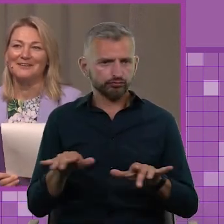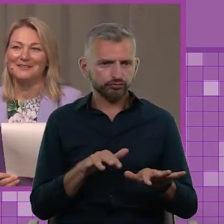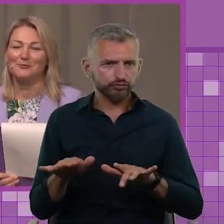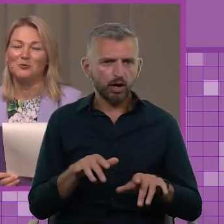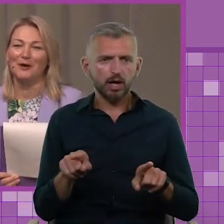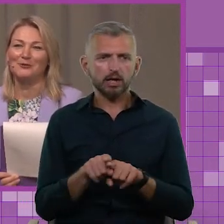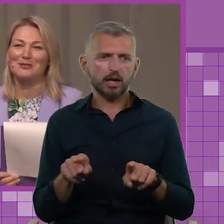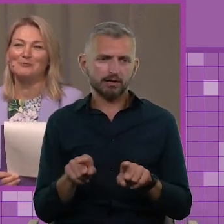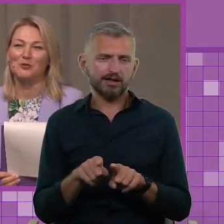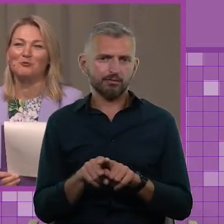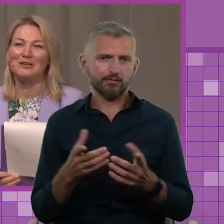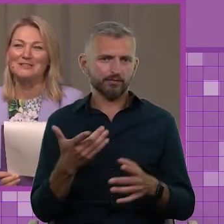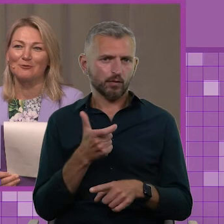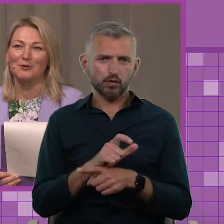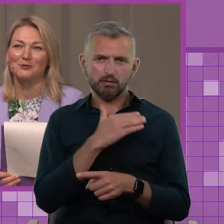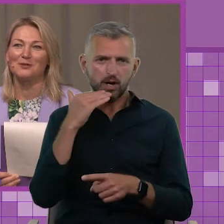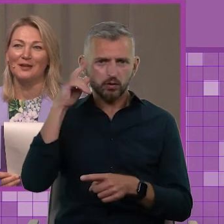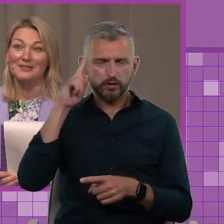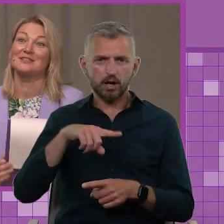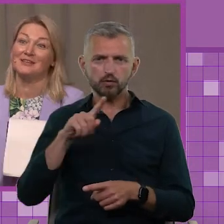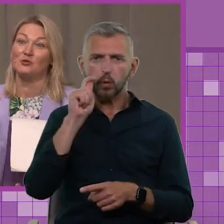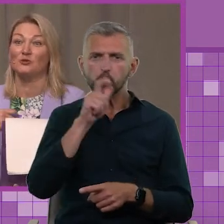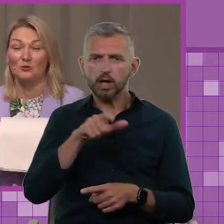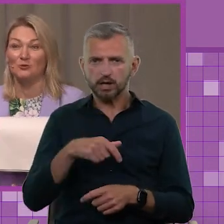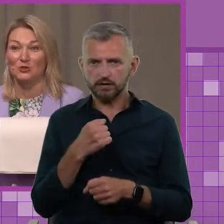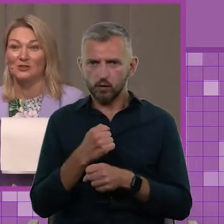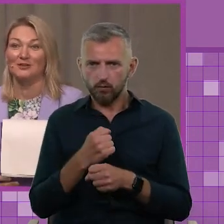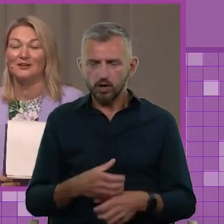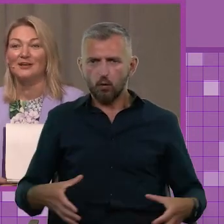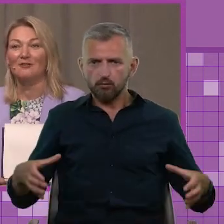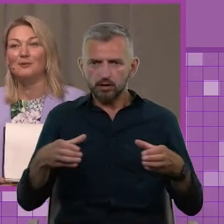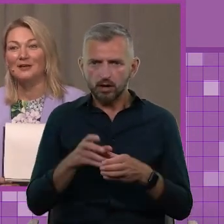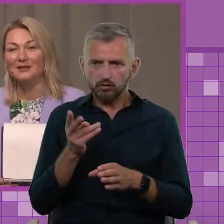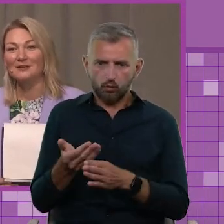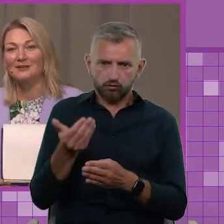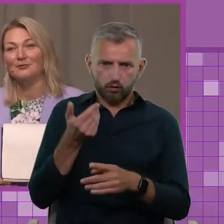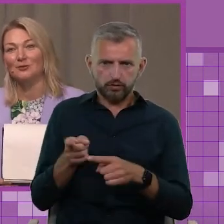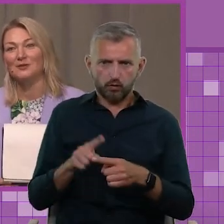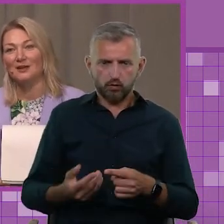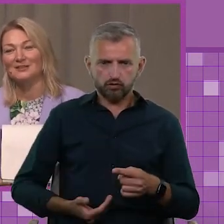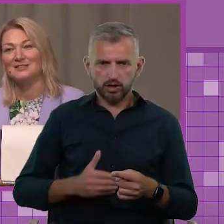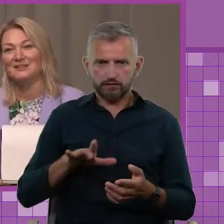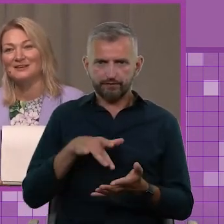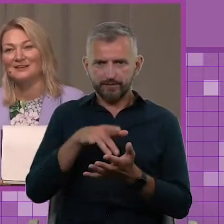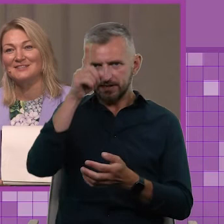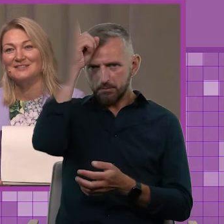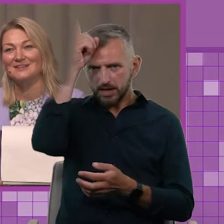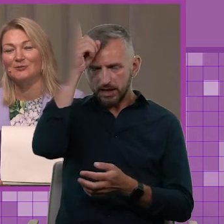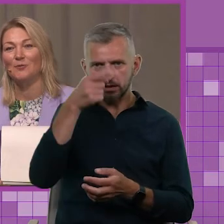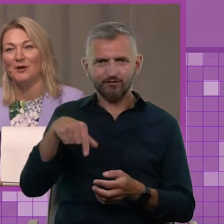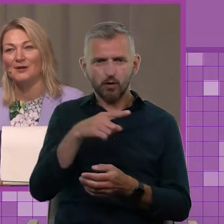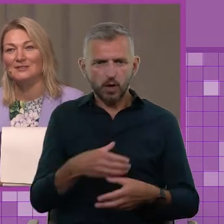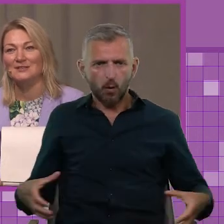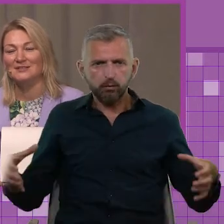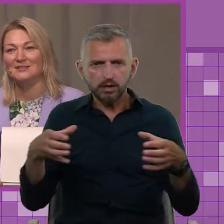само дуже багато знаємо, що українців роблять, об'єдналися, які вже до цього жили в Берліні, і вони об'єдналися